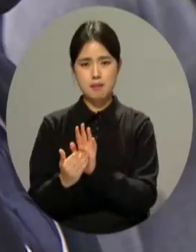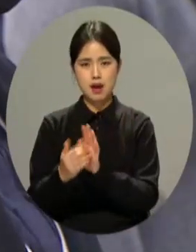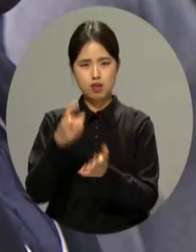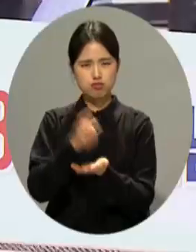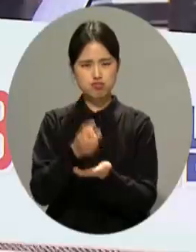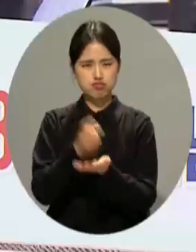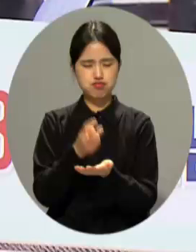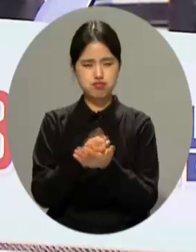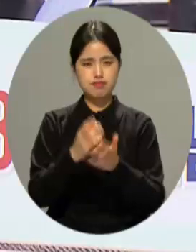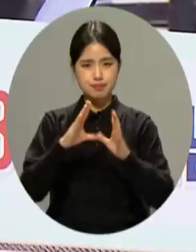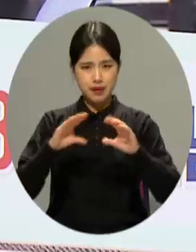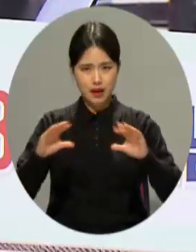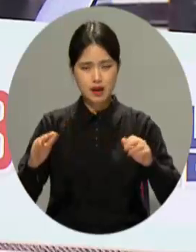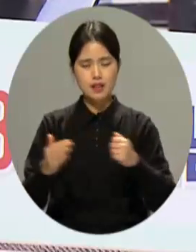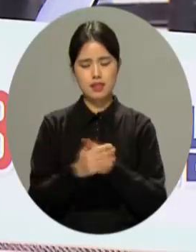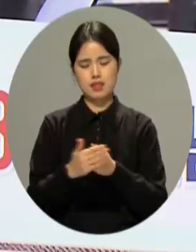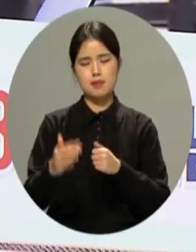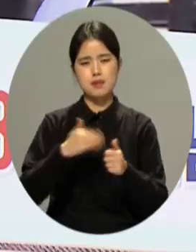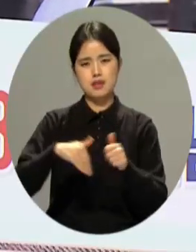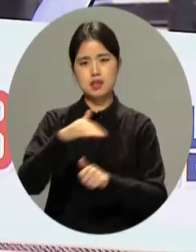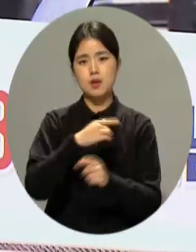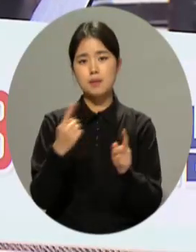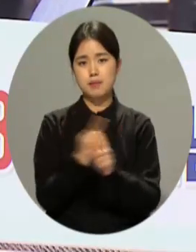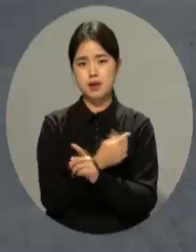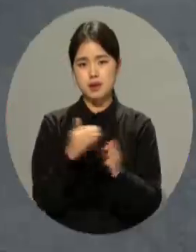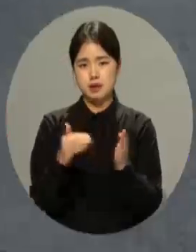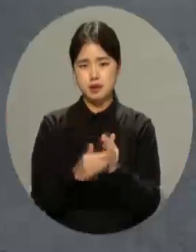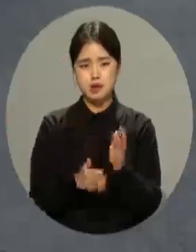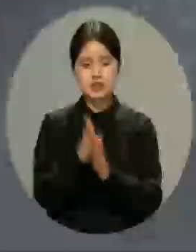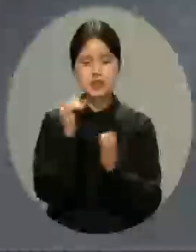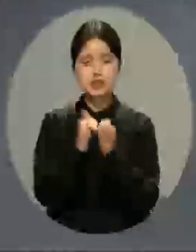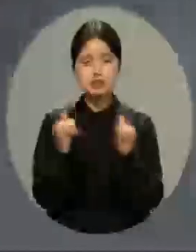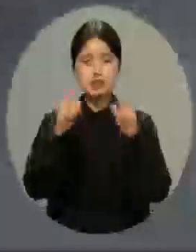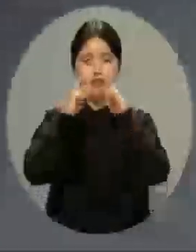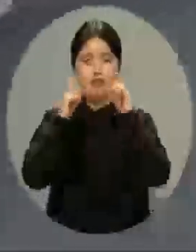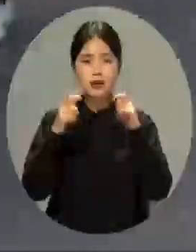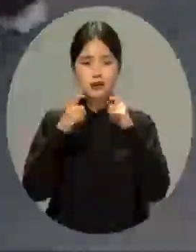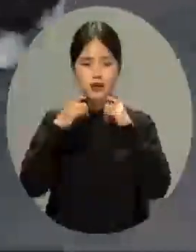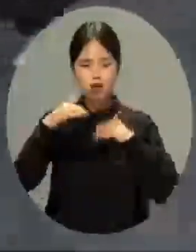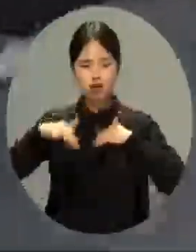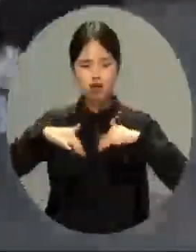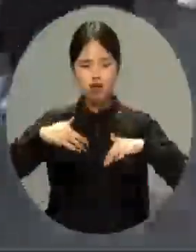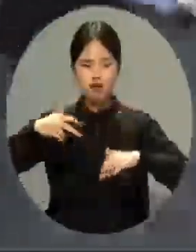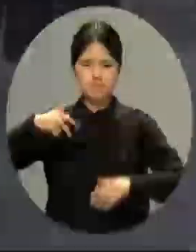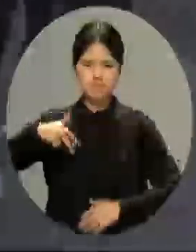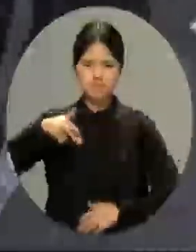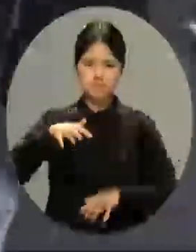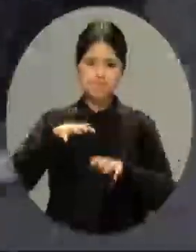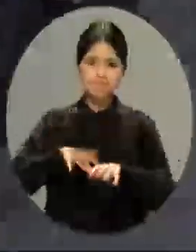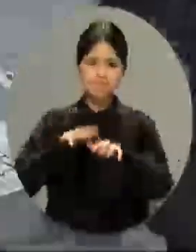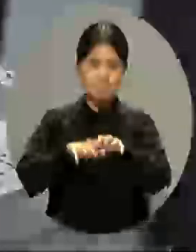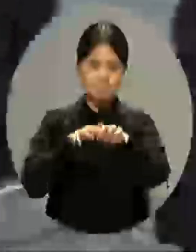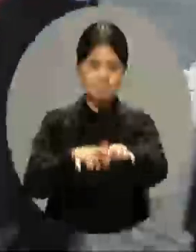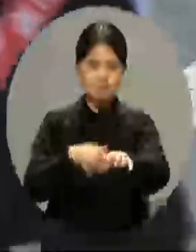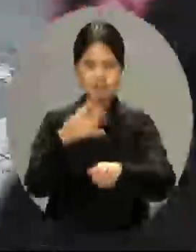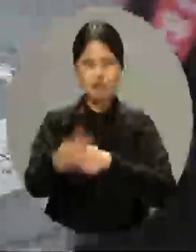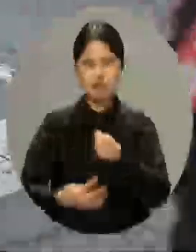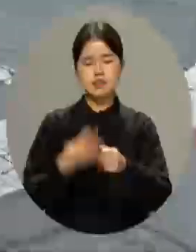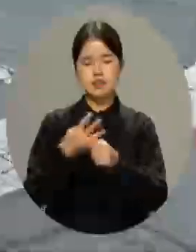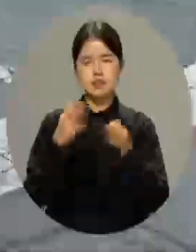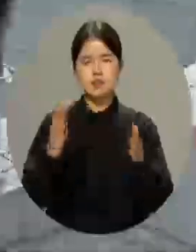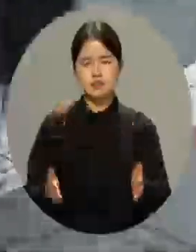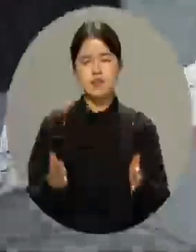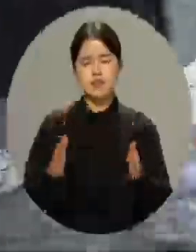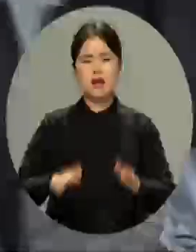완화되면서 상황이 변했습니다 시민들이 마스크를 벗고 거리로 나서면서 4년 만에 만세 함성이